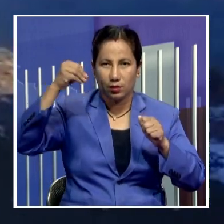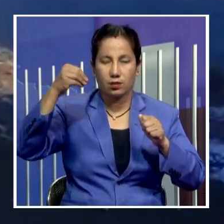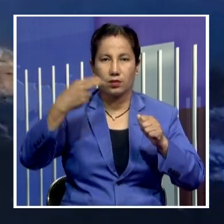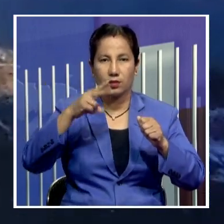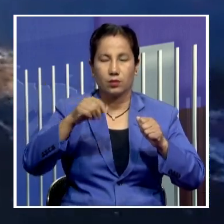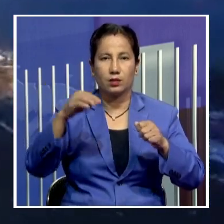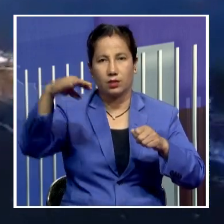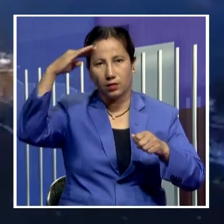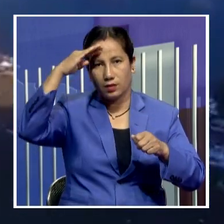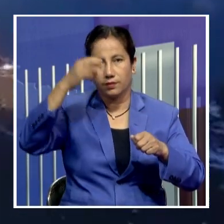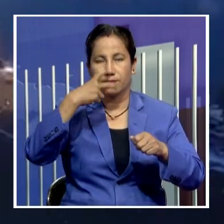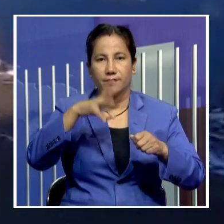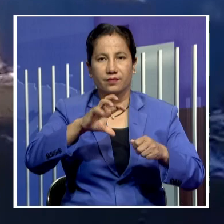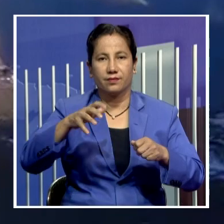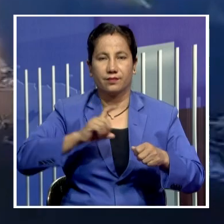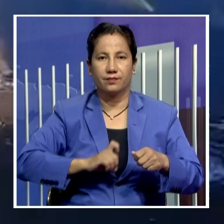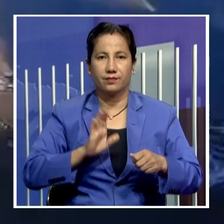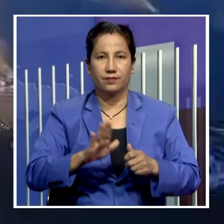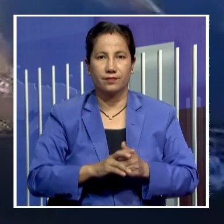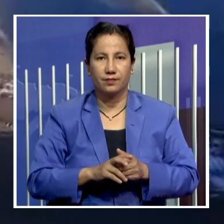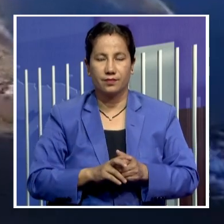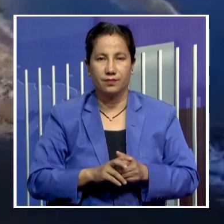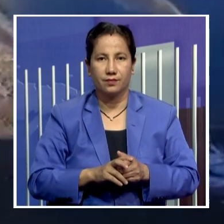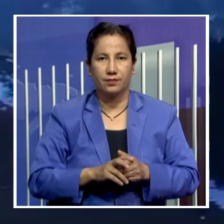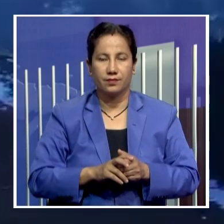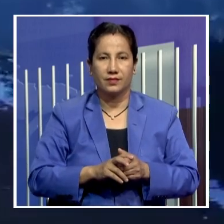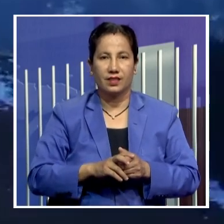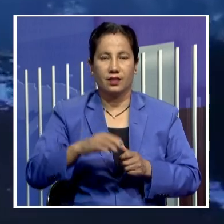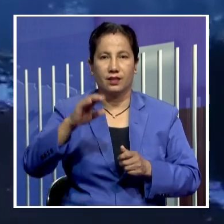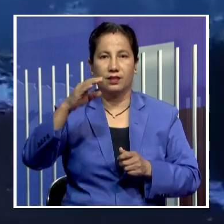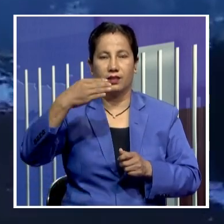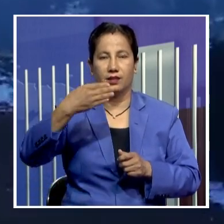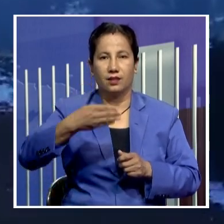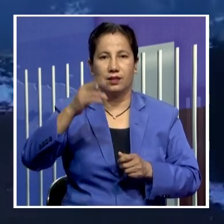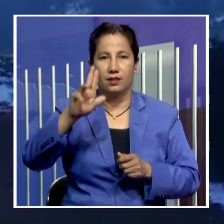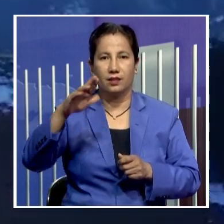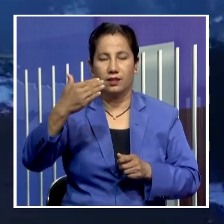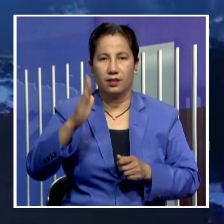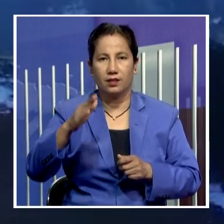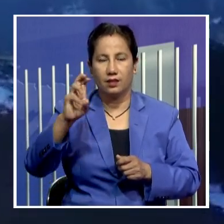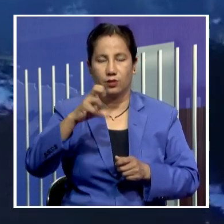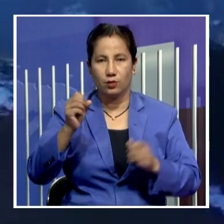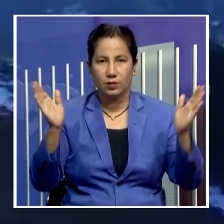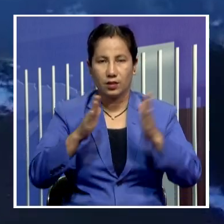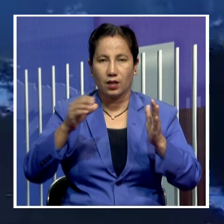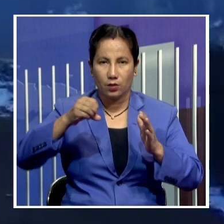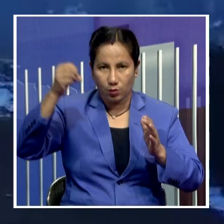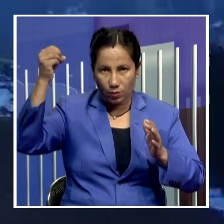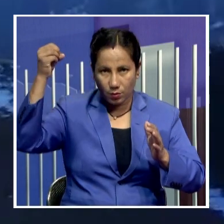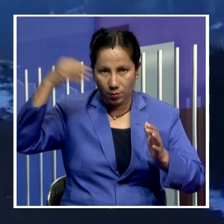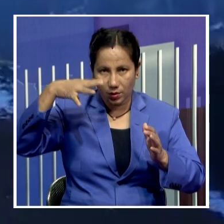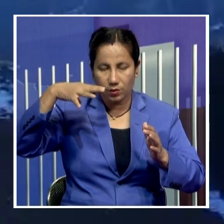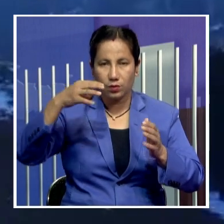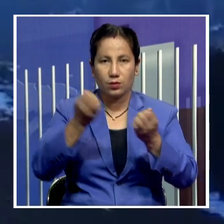सरोकारवाला निकायले चासो नदिएको स्थानीयले गुनासो गरेका छन्। हिल्दुम साना लघु जलविद्युत आयोजनाको चरम लापरवाहीले